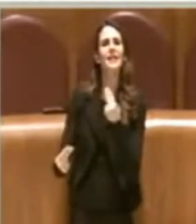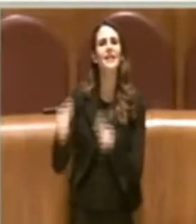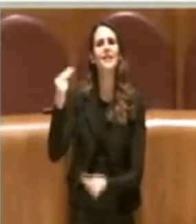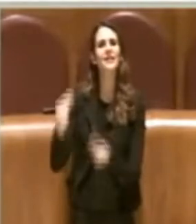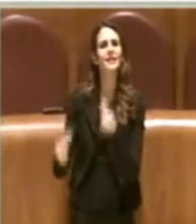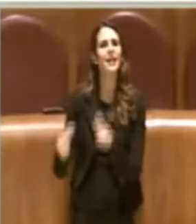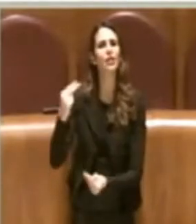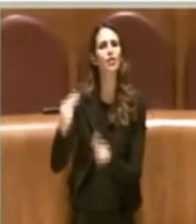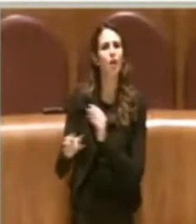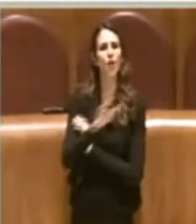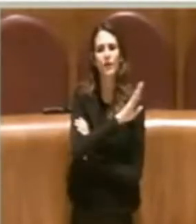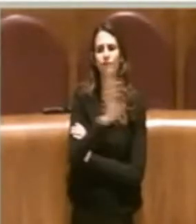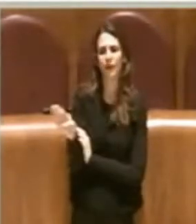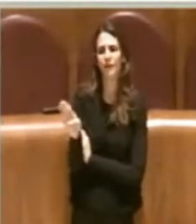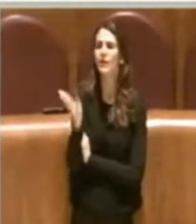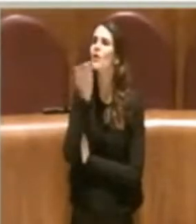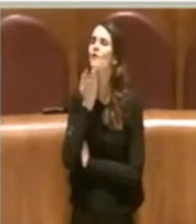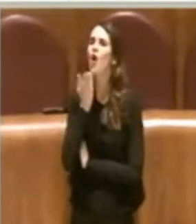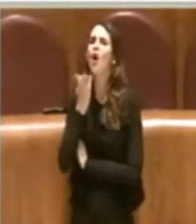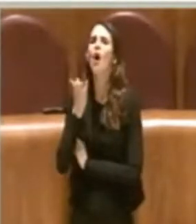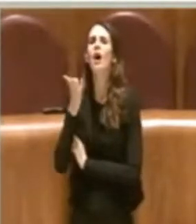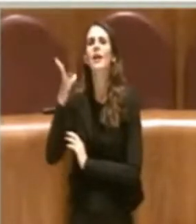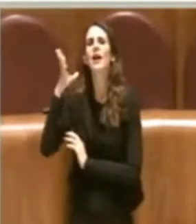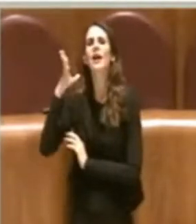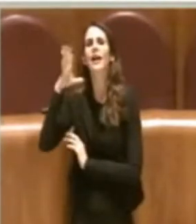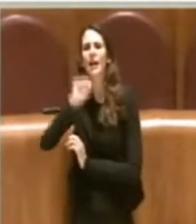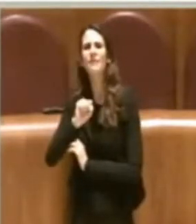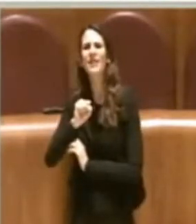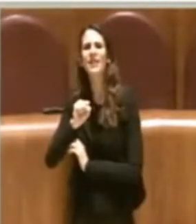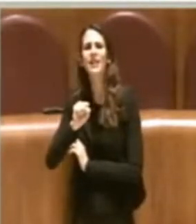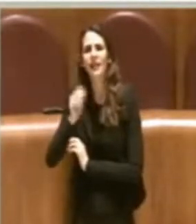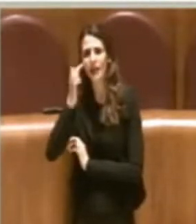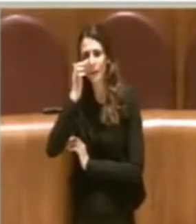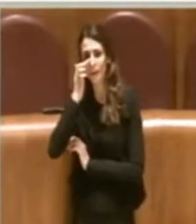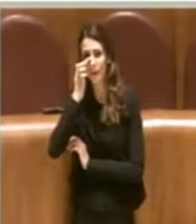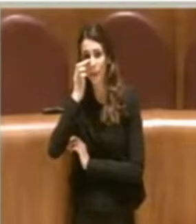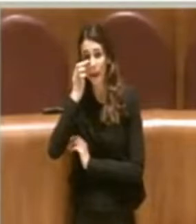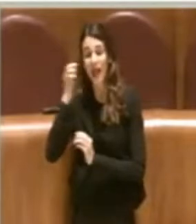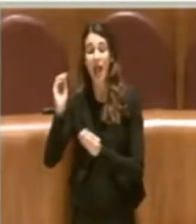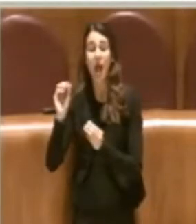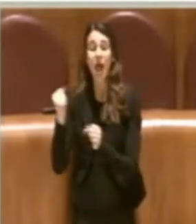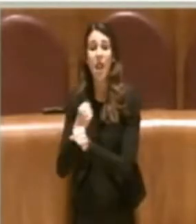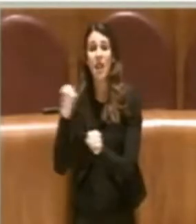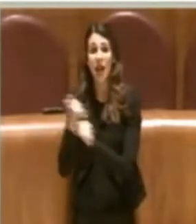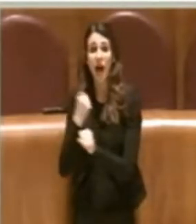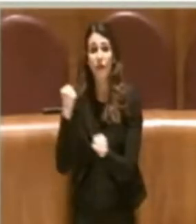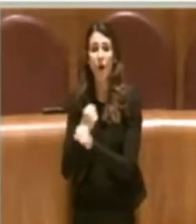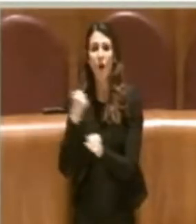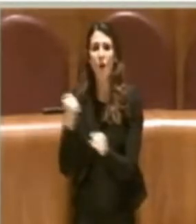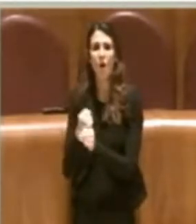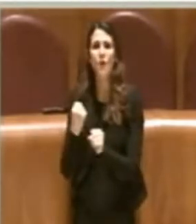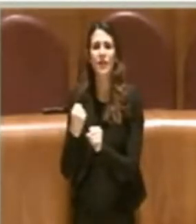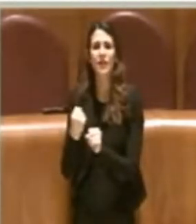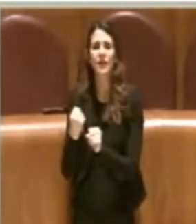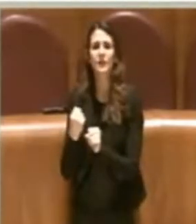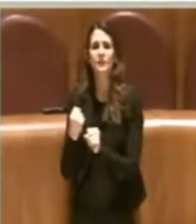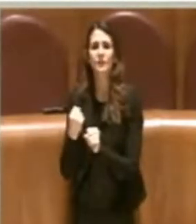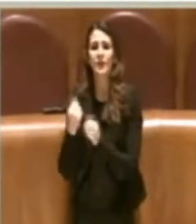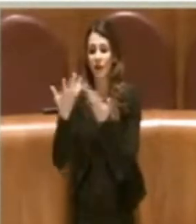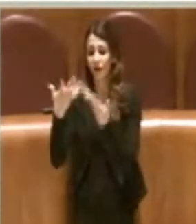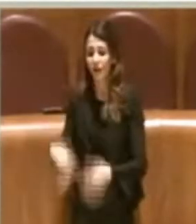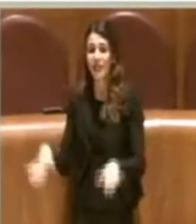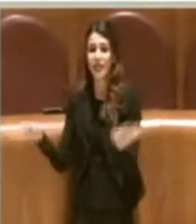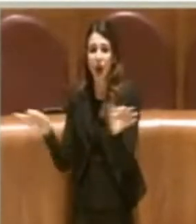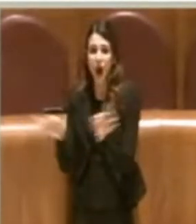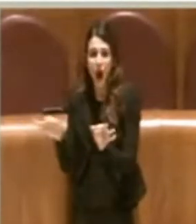della mancata realizzazione delle opere a scomputo e di una mancata, di un loro mancato collaudo o